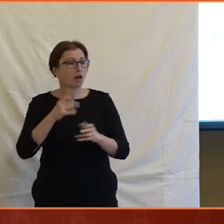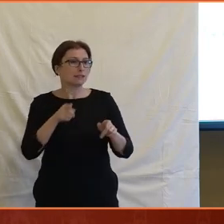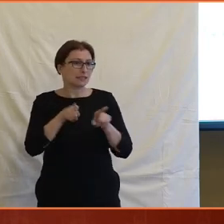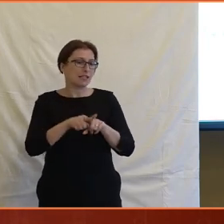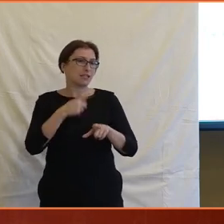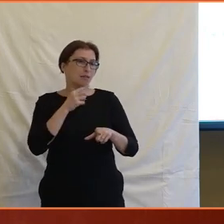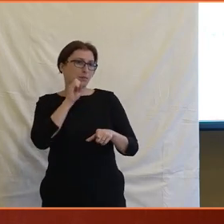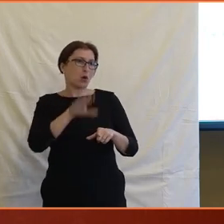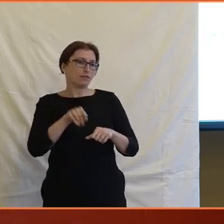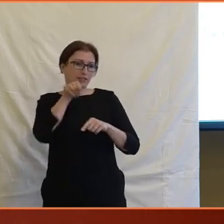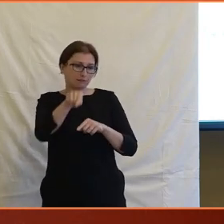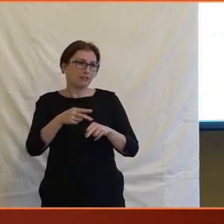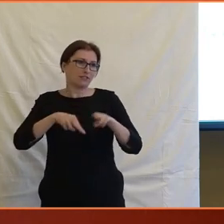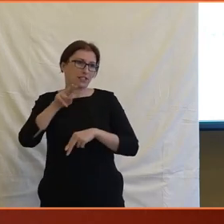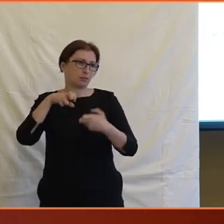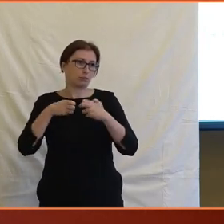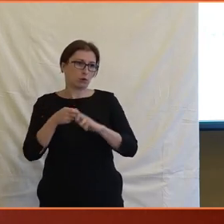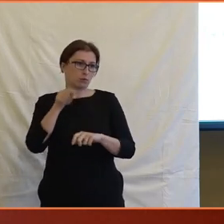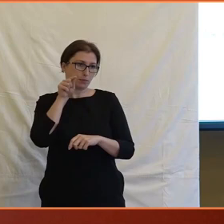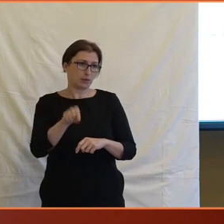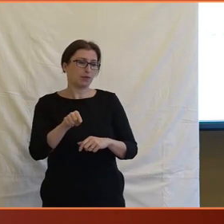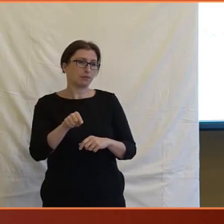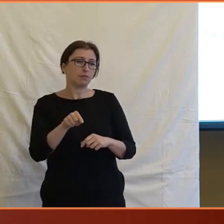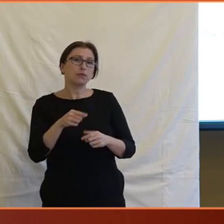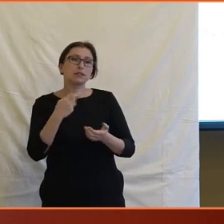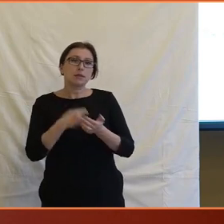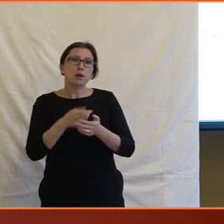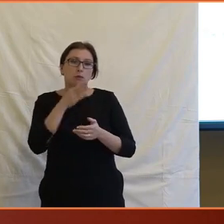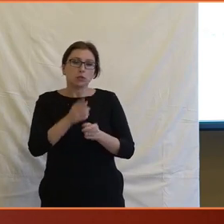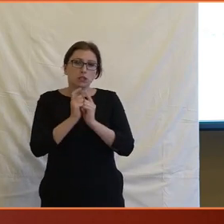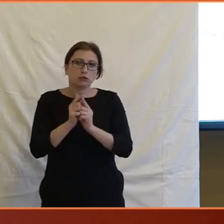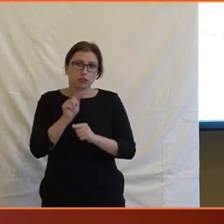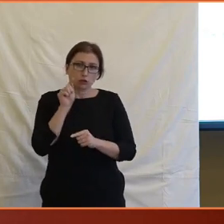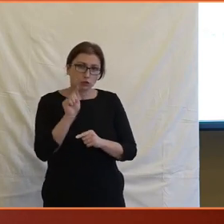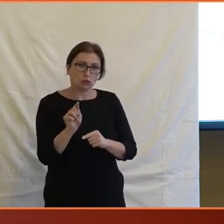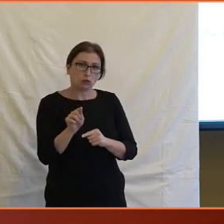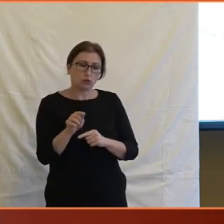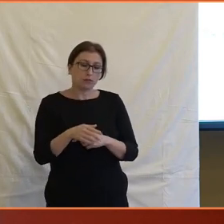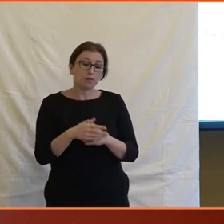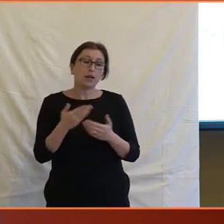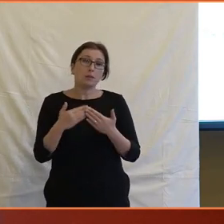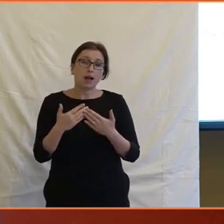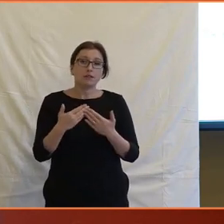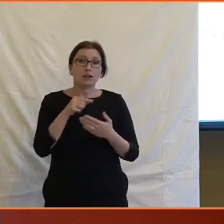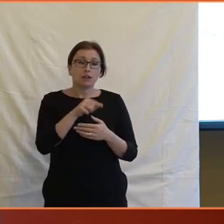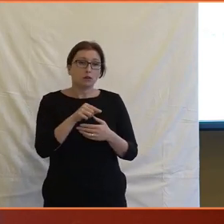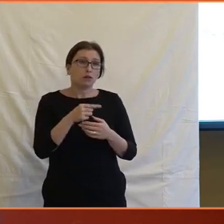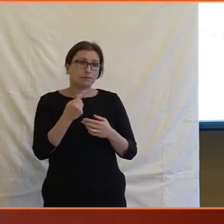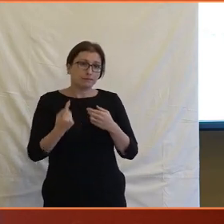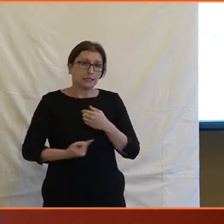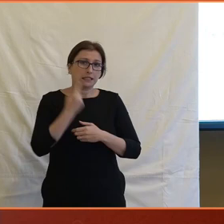ve zbytku světa, ale stejně to prostě neberou jako ten palčivý problém. A tady jako je nutno